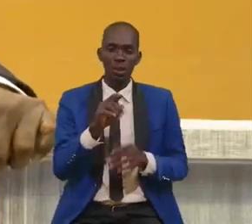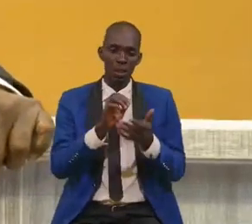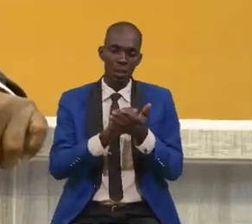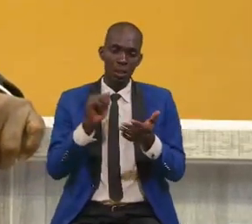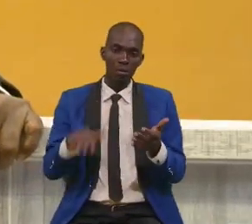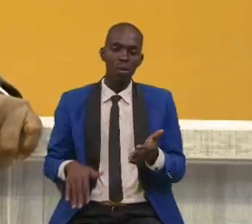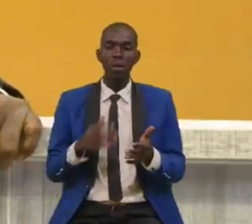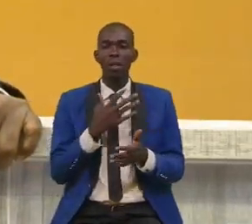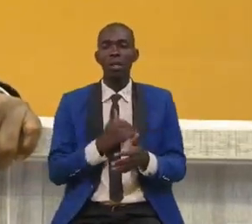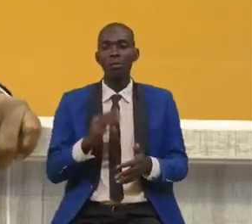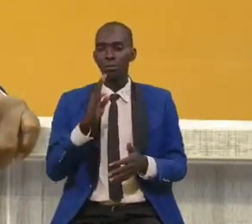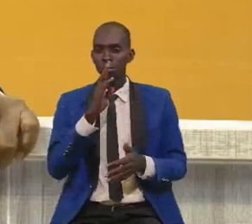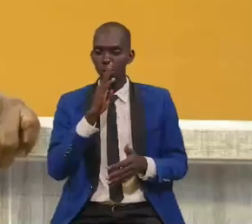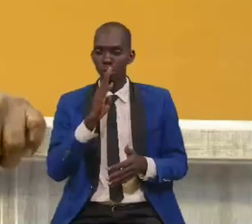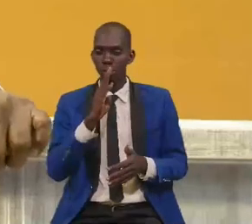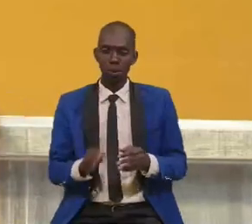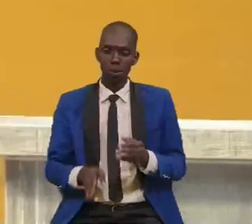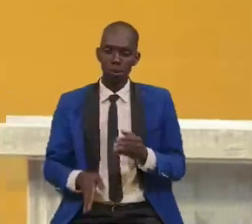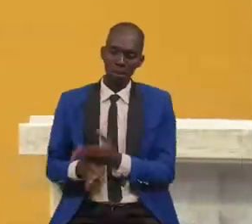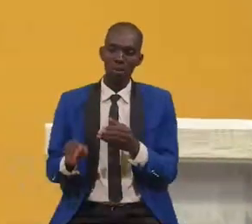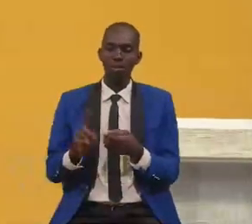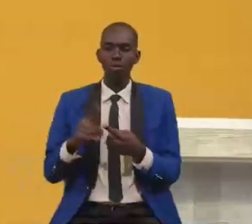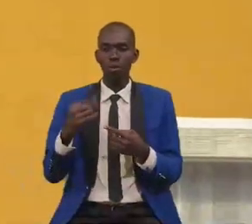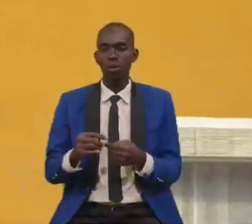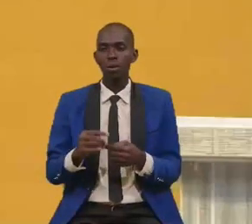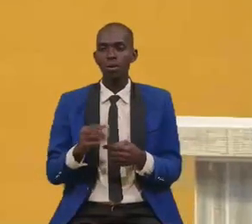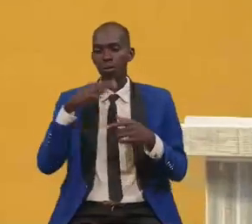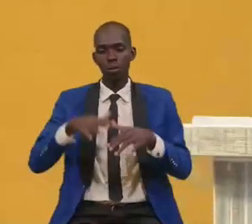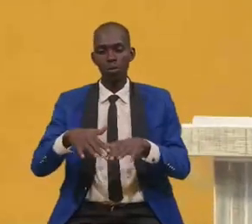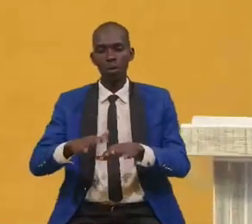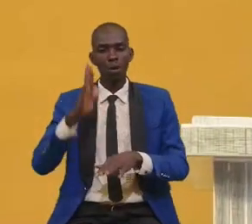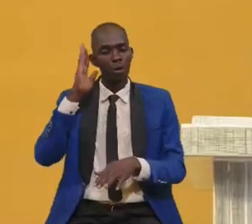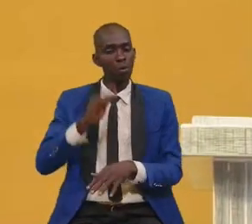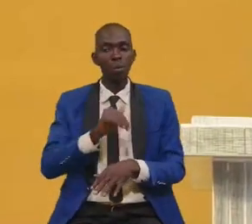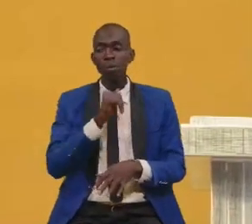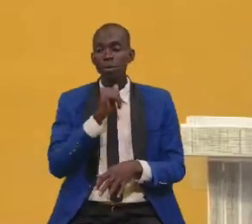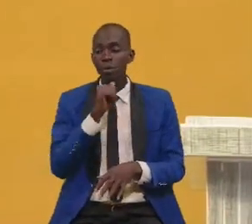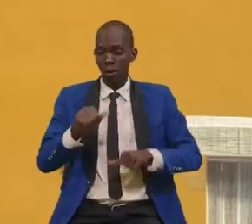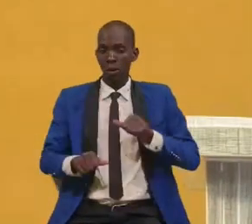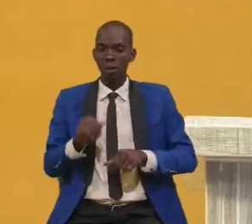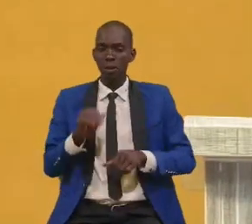déplace-toi, ôte-toi et jette-toi dans la mer, s'il ne doute point en son cœur,